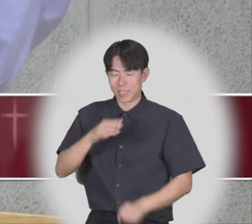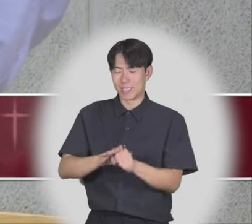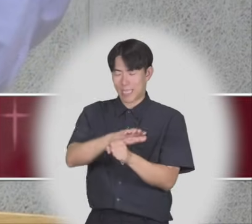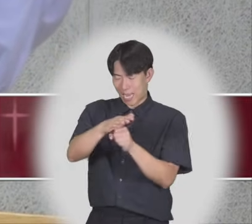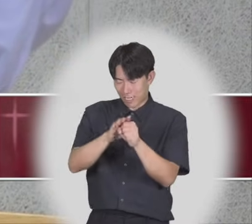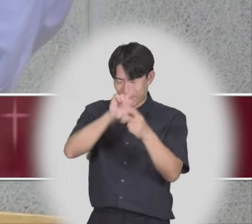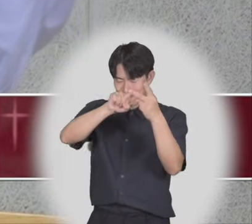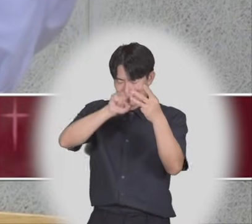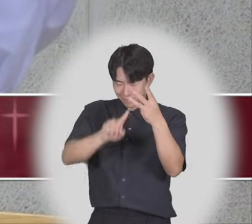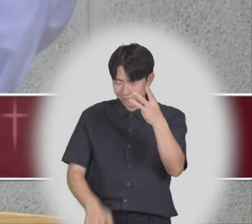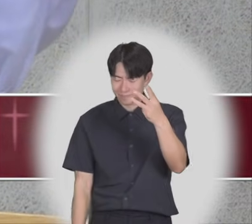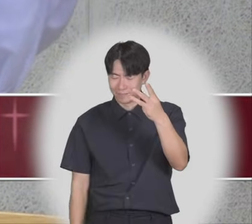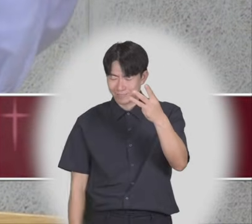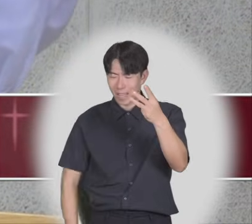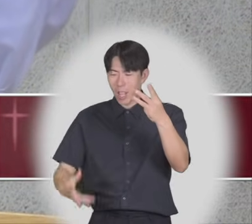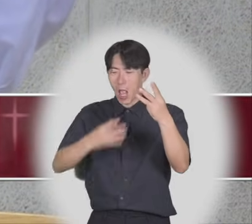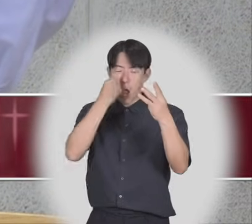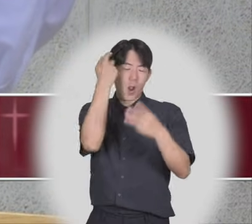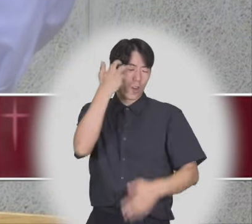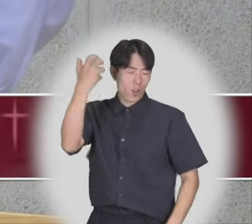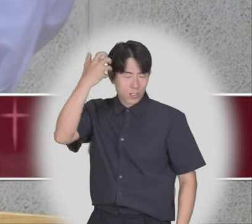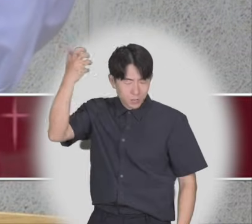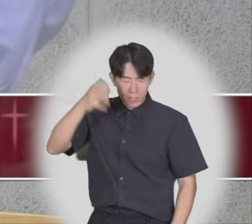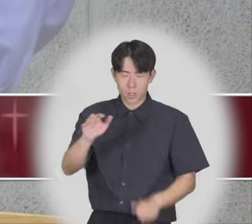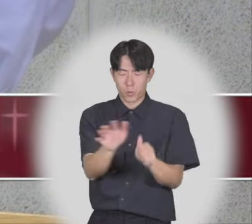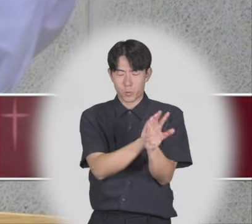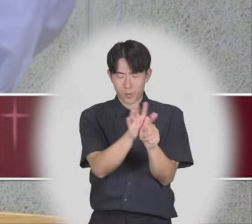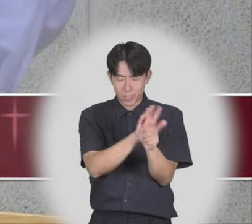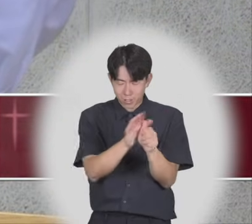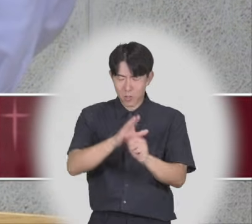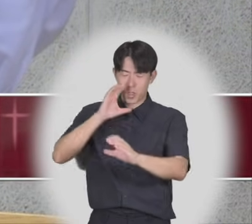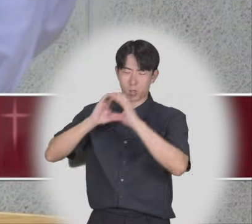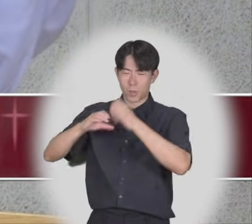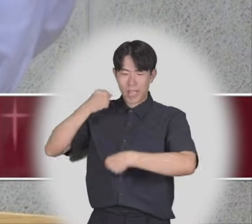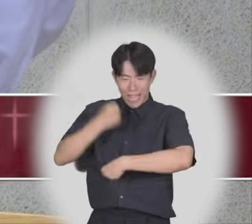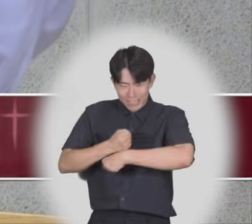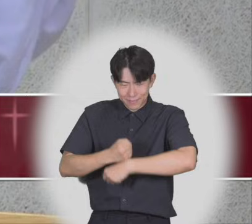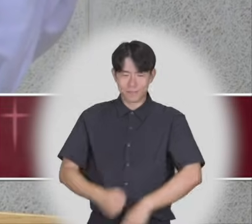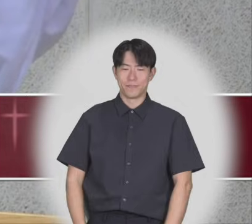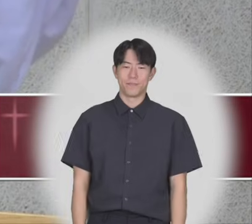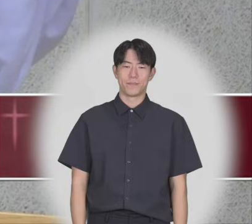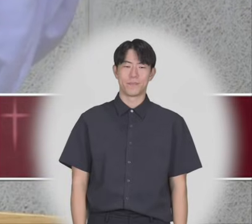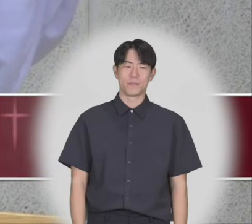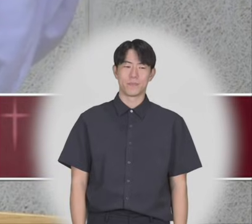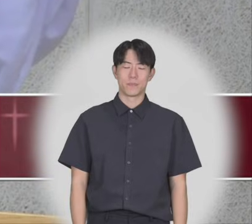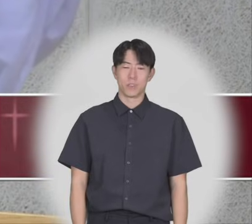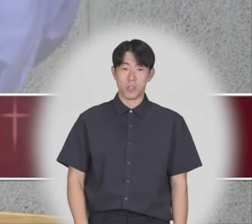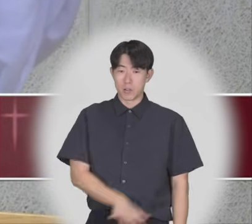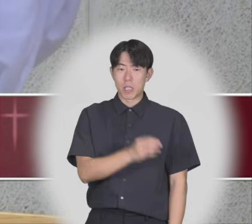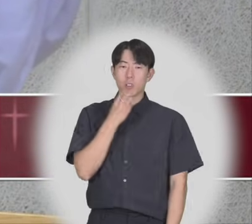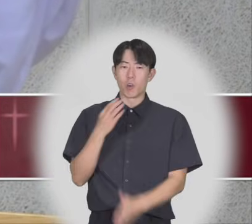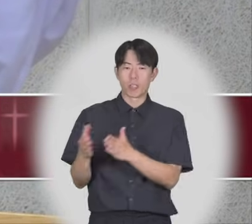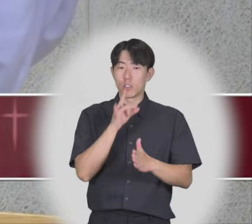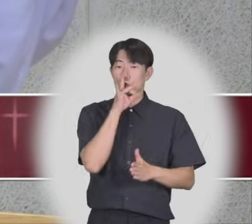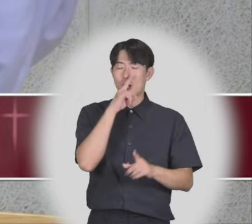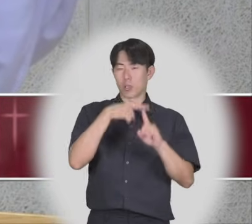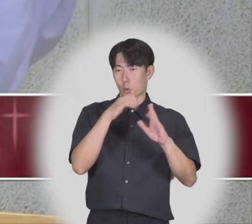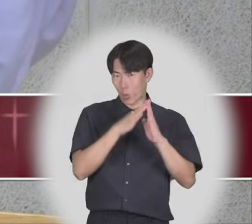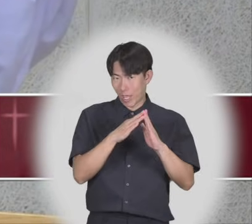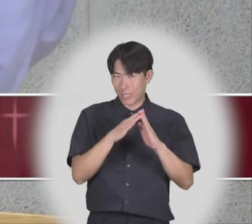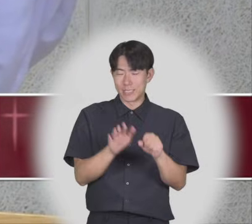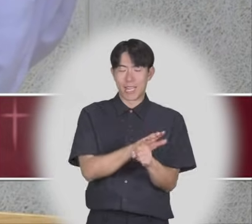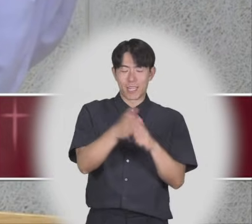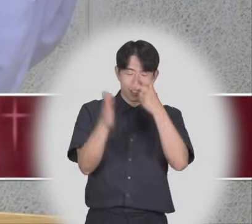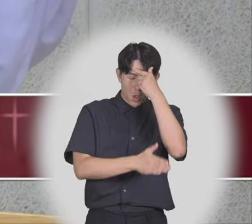사랑하심과 성령님의 위로하심과 교통하심이 우리 경기중앙교회 사랑하는 성도들과